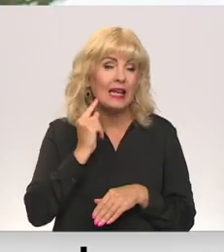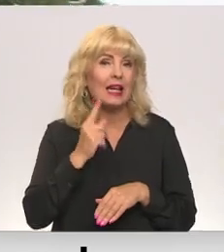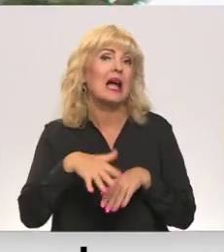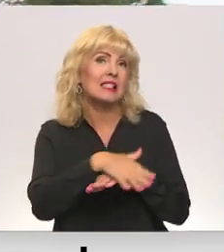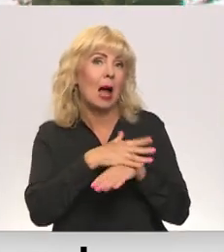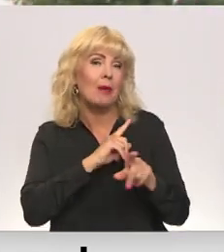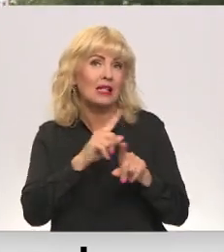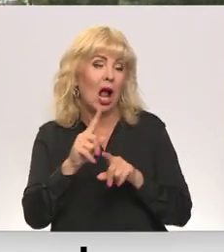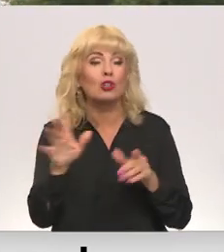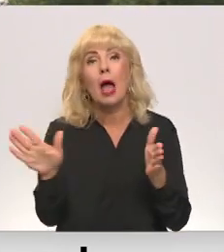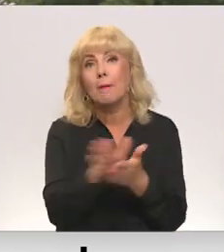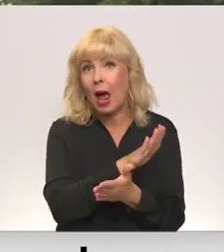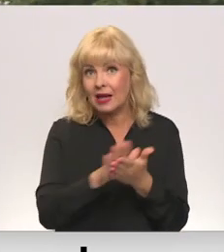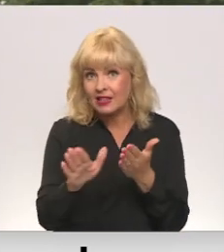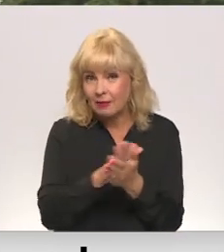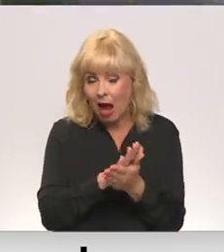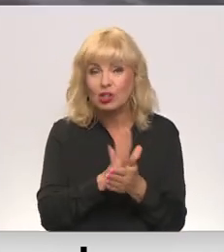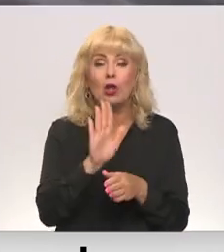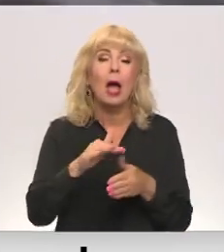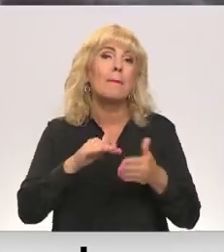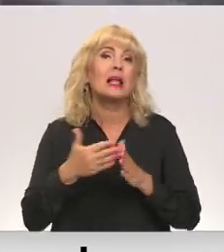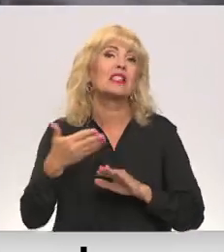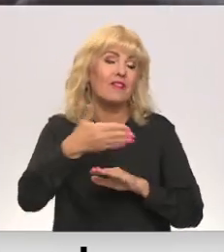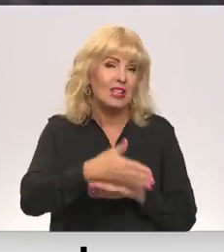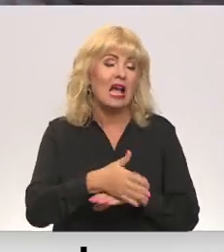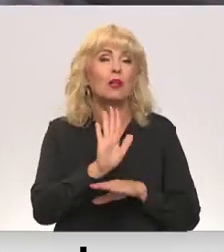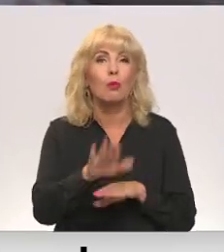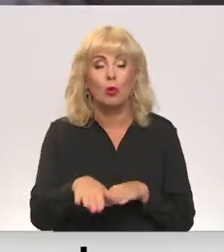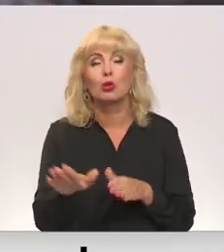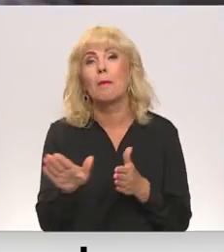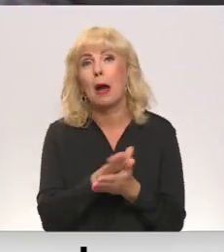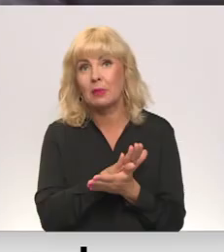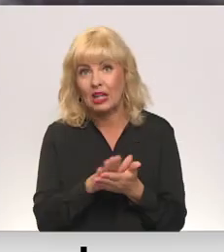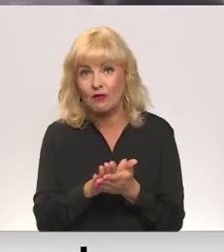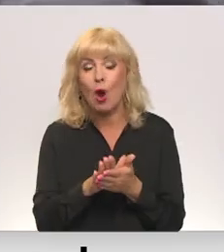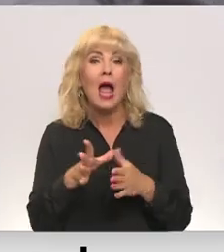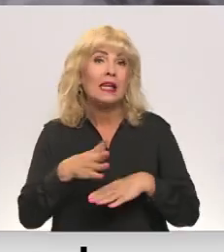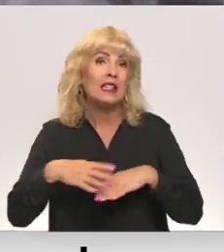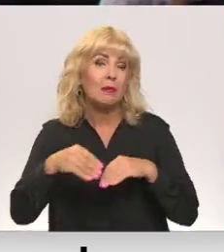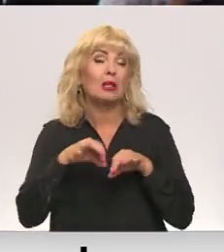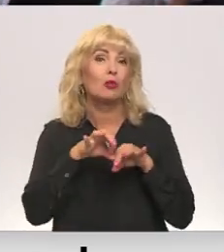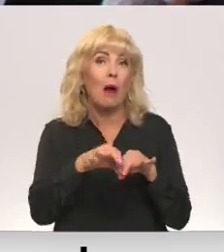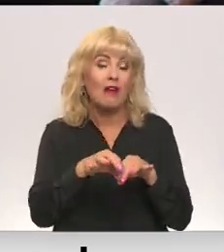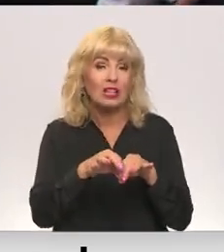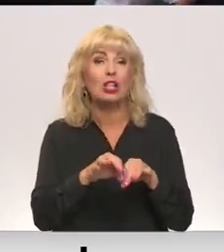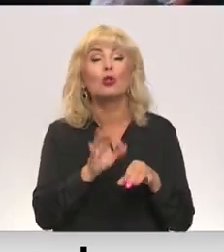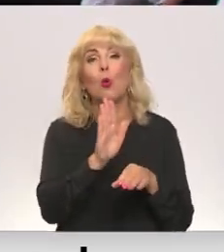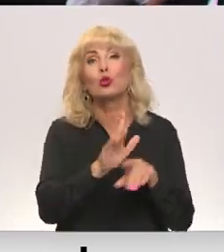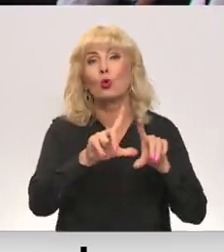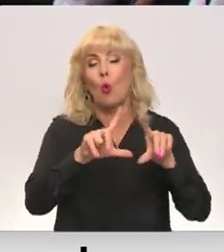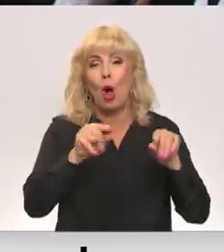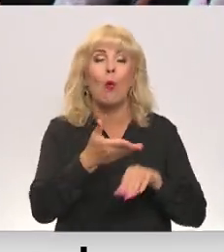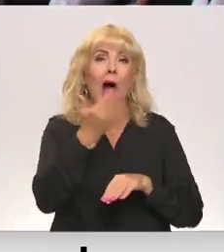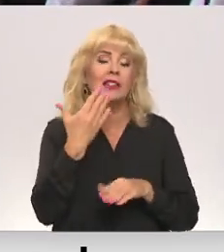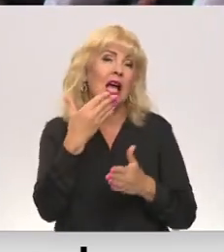sabiedriskais transports pilnīgi visiem rīdziniekiem un pilsētas viesiem būs bez maksas. Ģimenes, kas pavadīs bērnus uz skolu, aicinātas